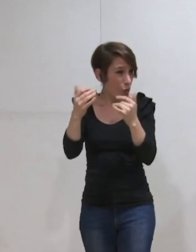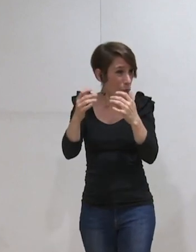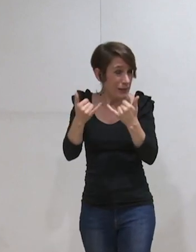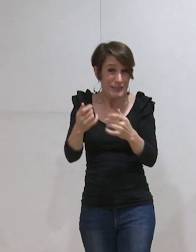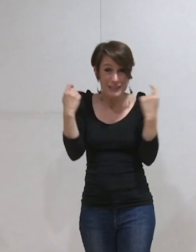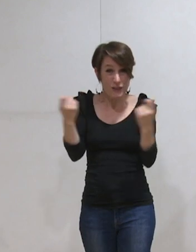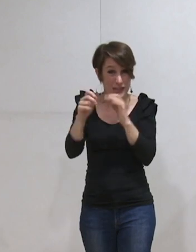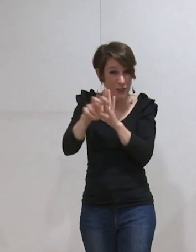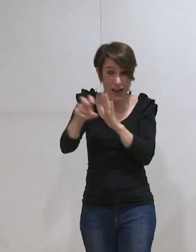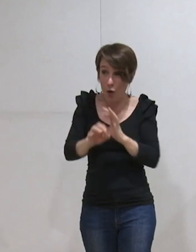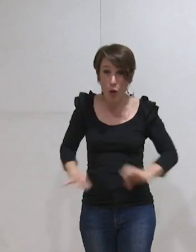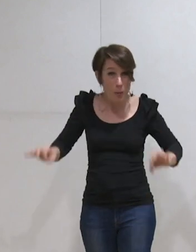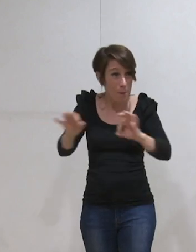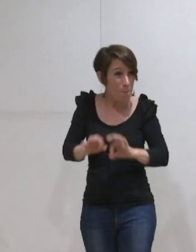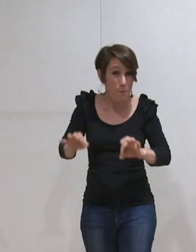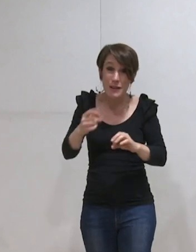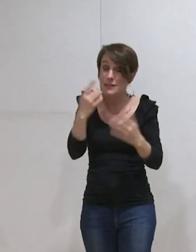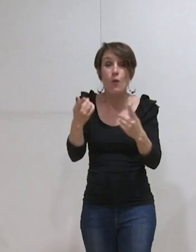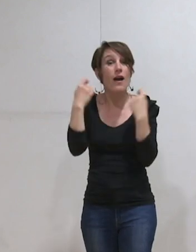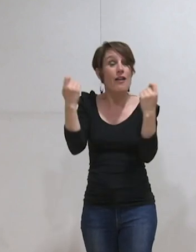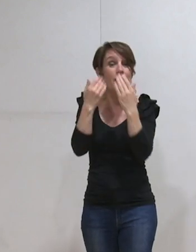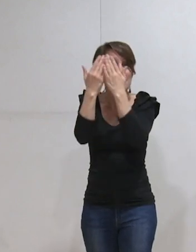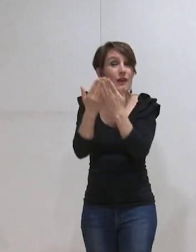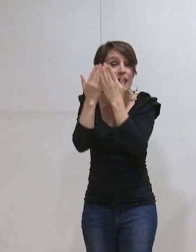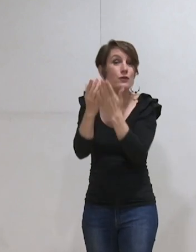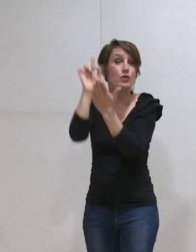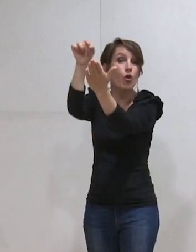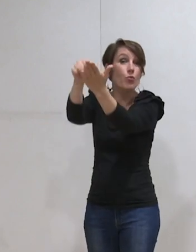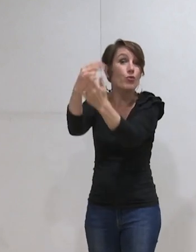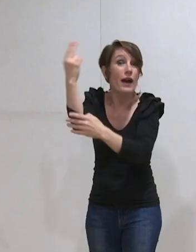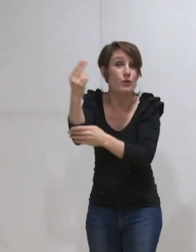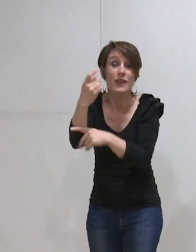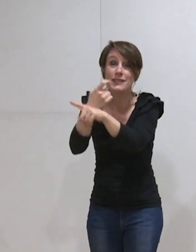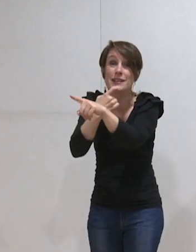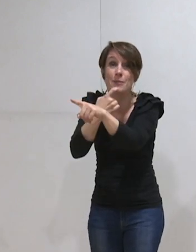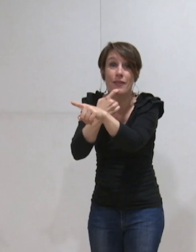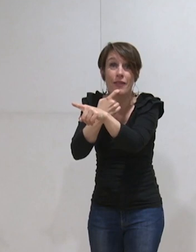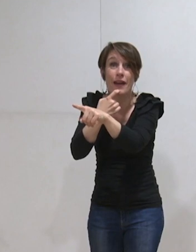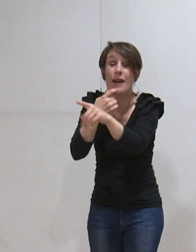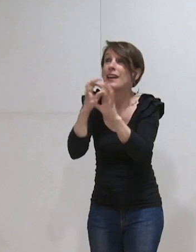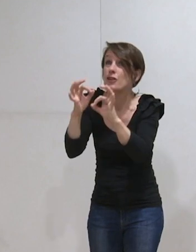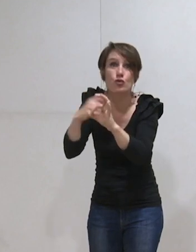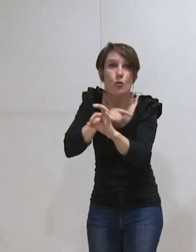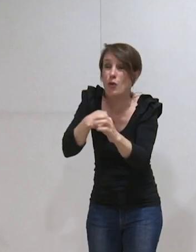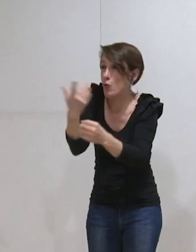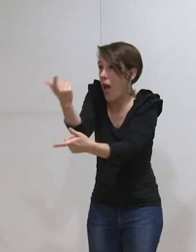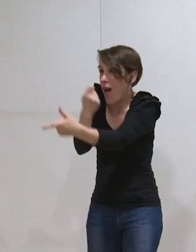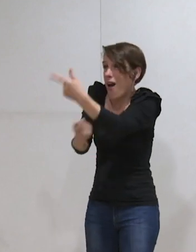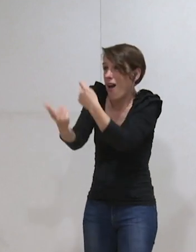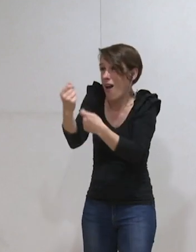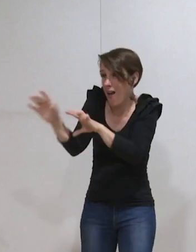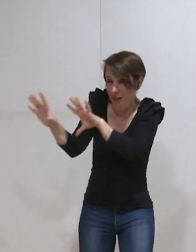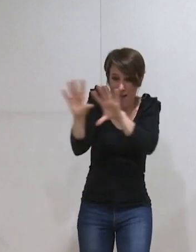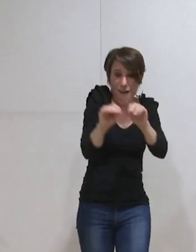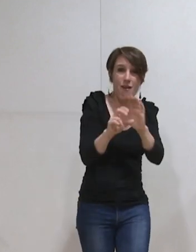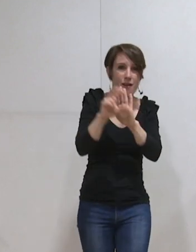les années précédentes c'était un festival étudiant qui se déroulait sur la fac nous avons essayé de faciliter la venue de ce festival parce qu'ils nous